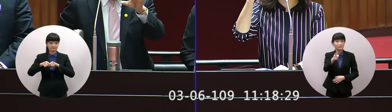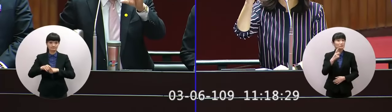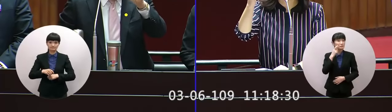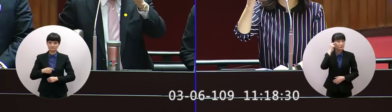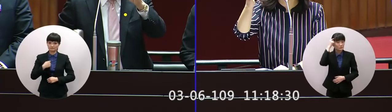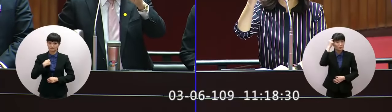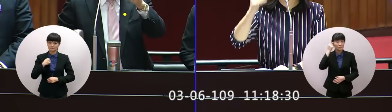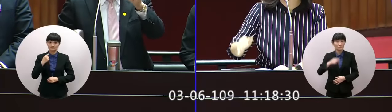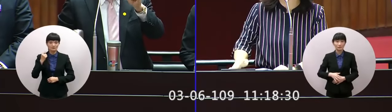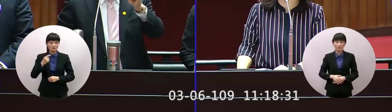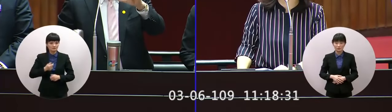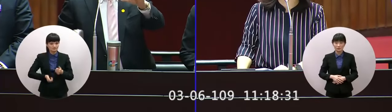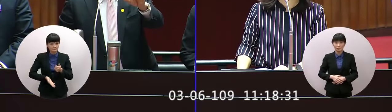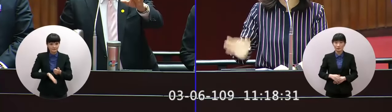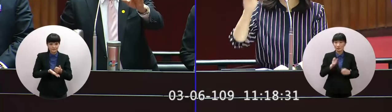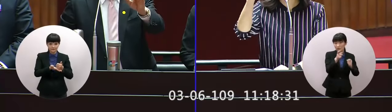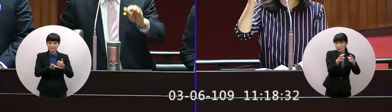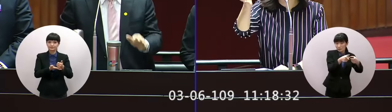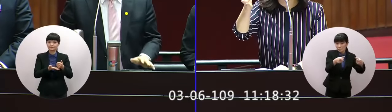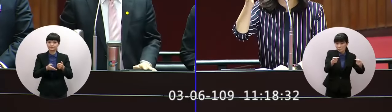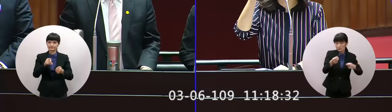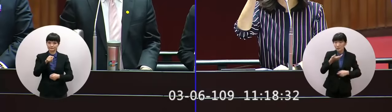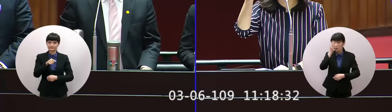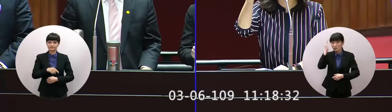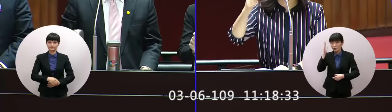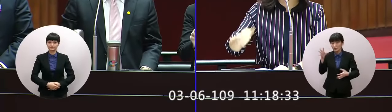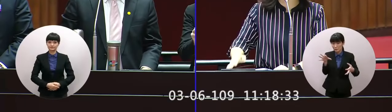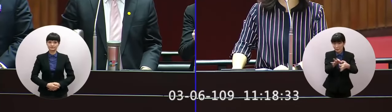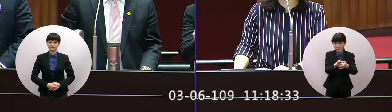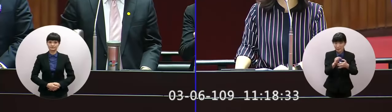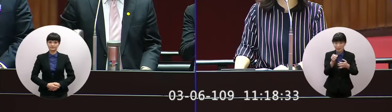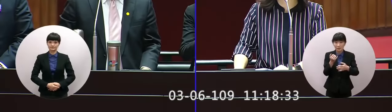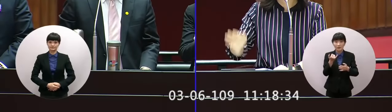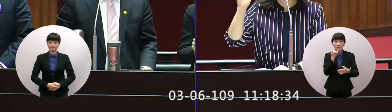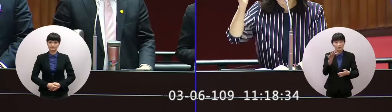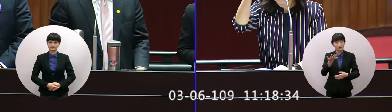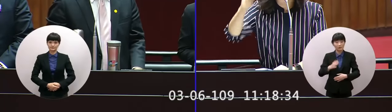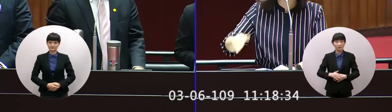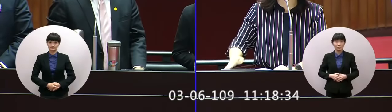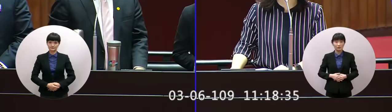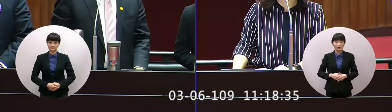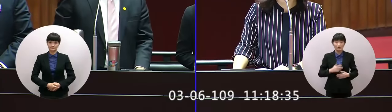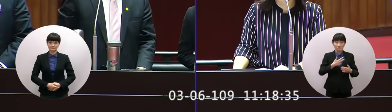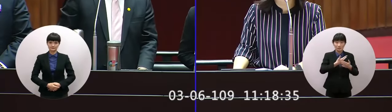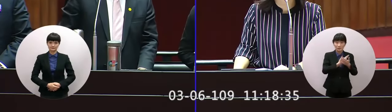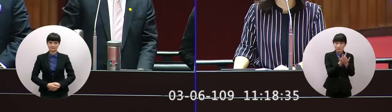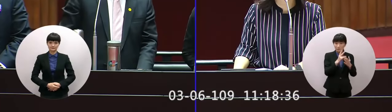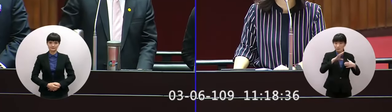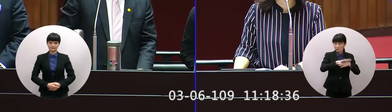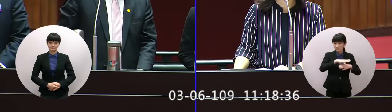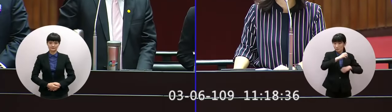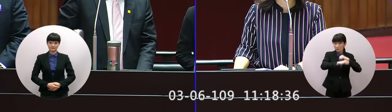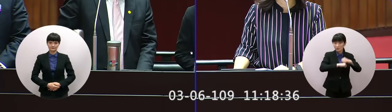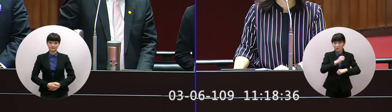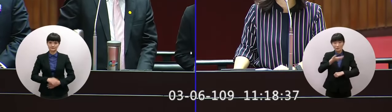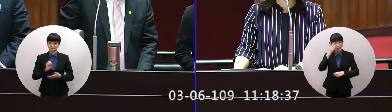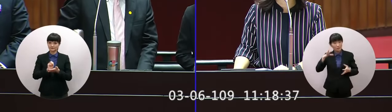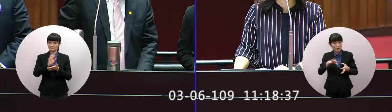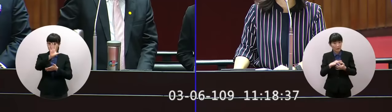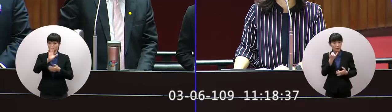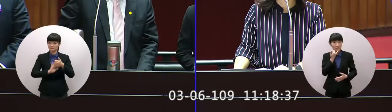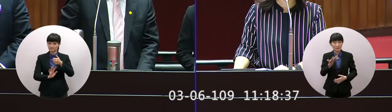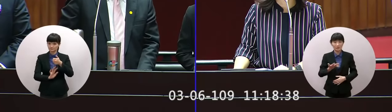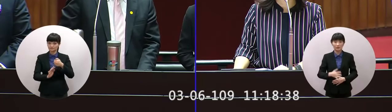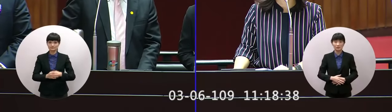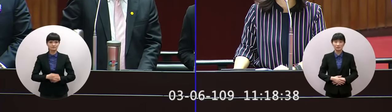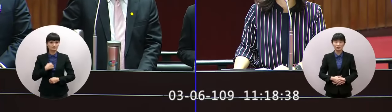得绑国旅好不好？ 对， 你的艺文的振兴绑国旅，你认为好吗？ 报告委员，我认